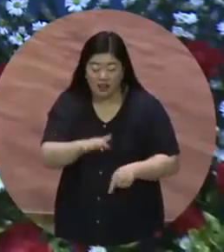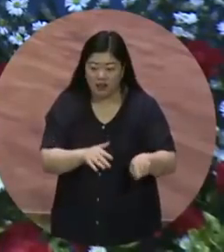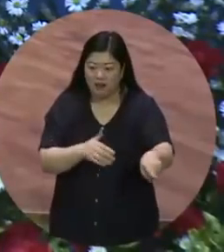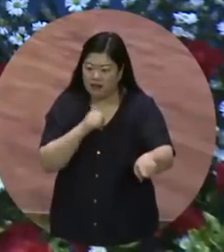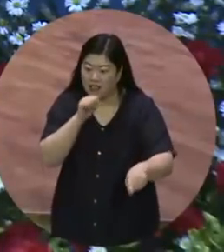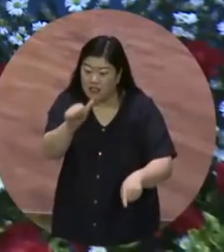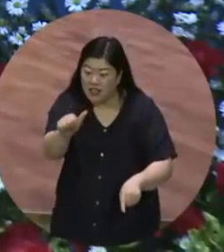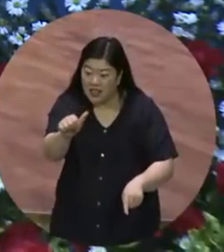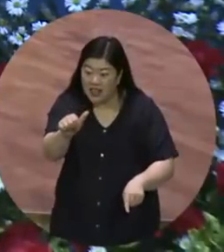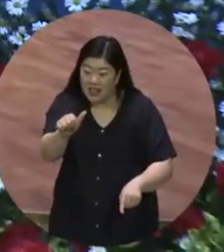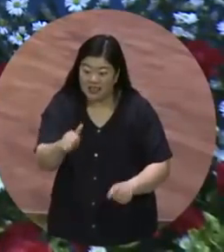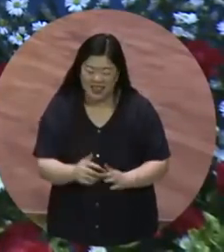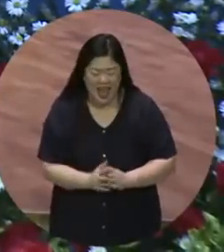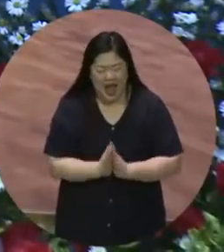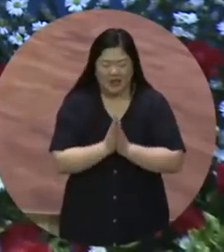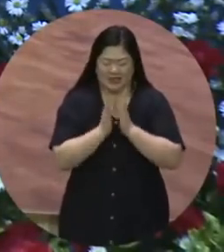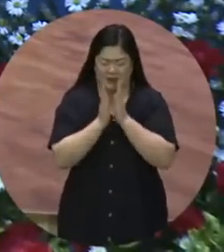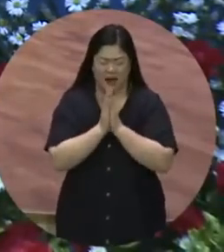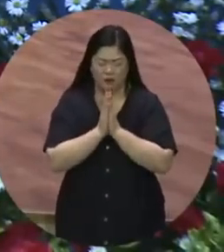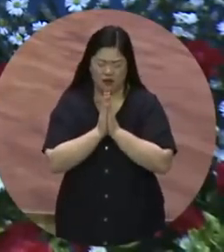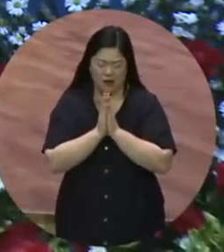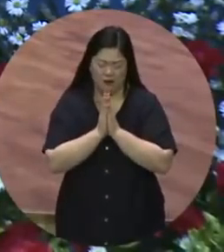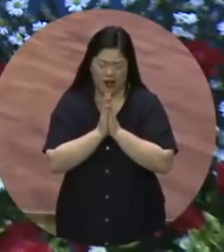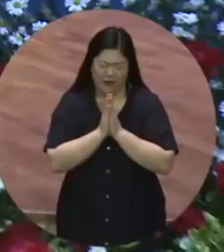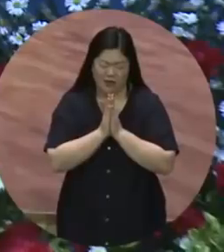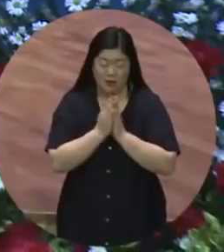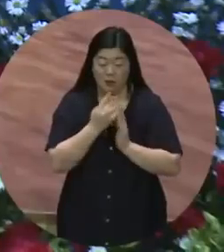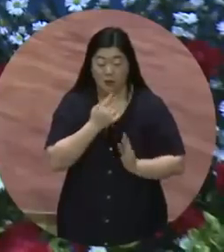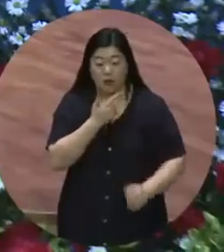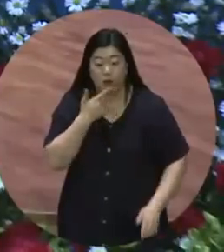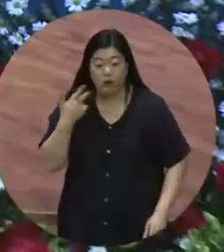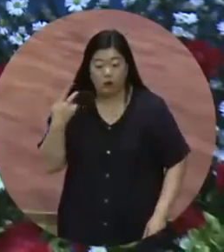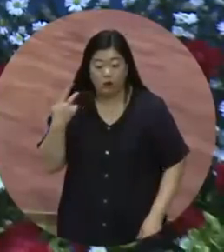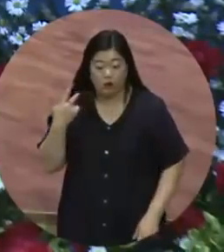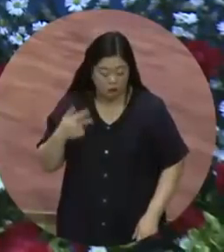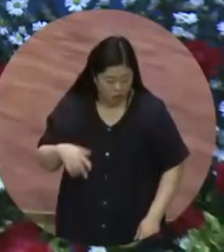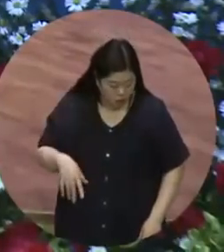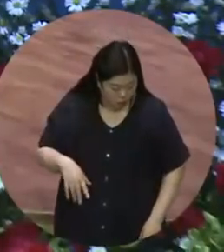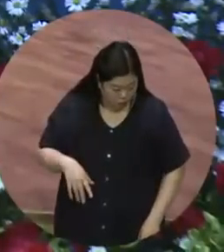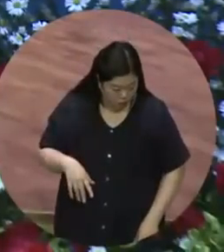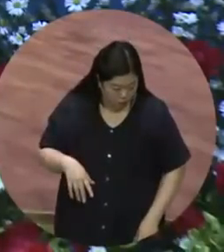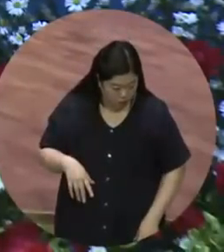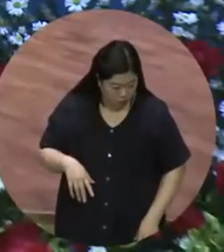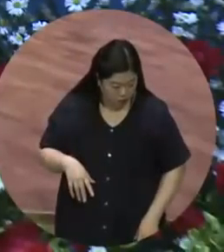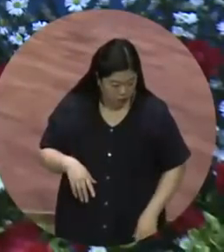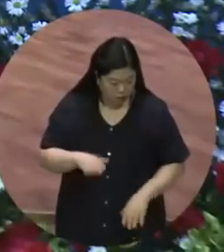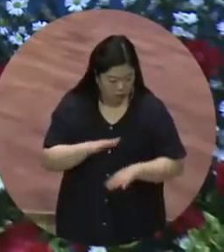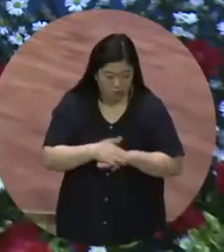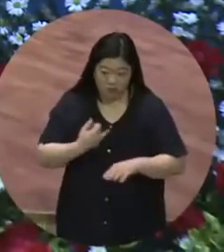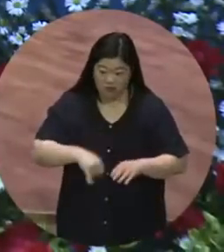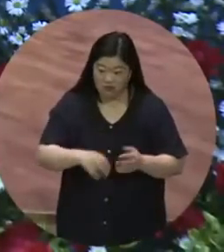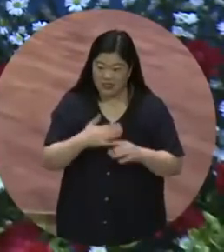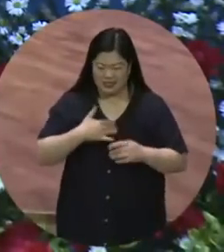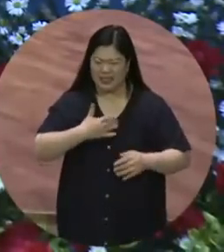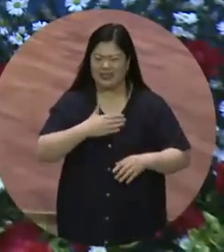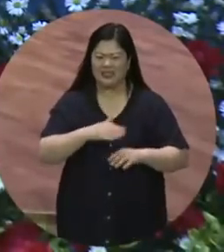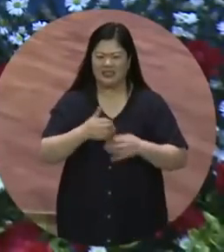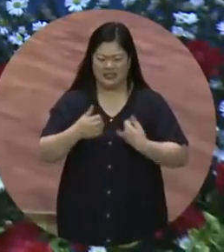신기하겠어요. 3살짜리나 5살짜리 여기 못 들어오니까 저기 이제 비전 죽은데 그래서 그것도 막